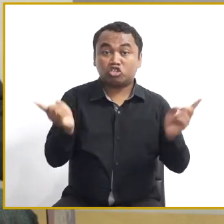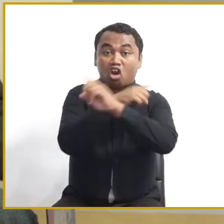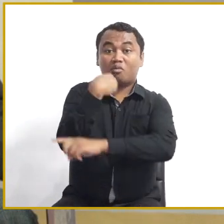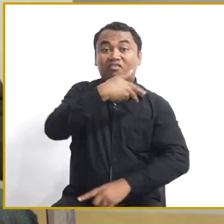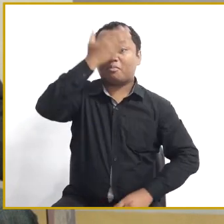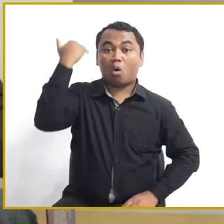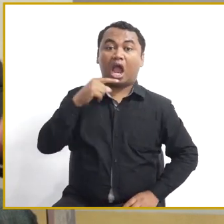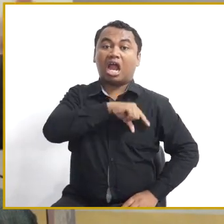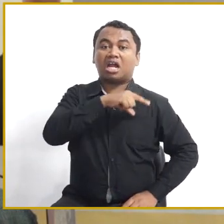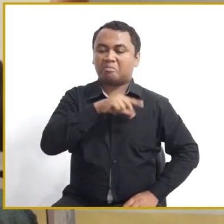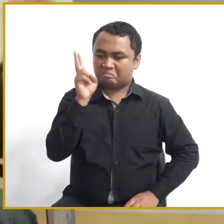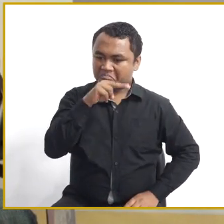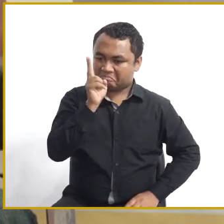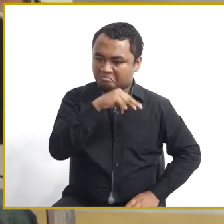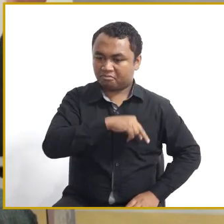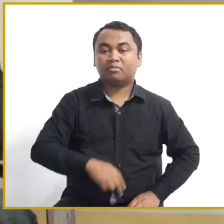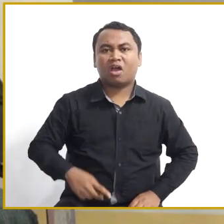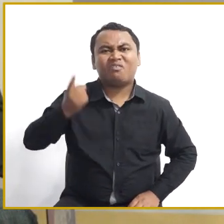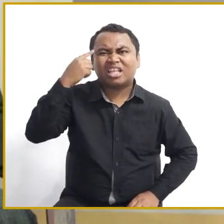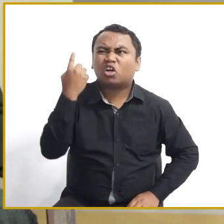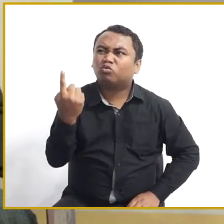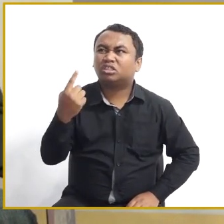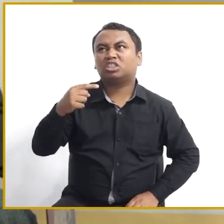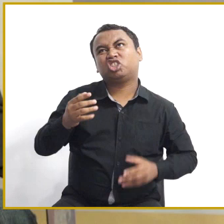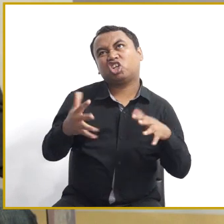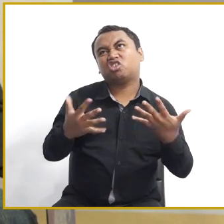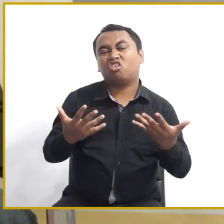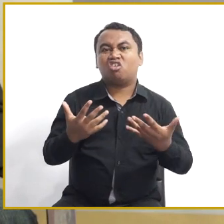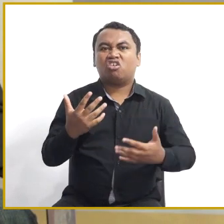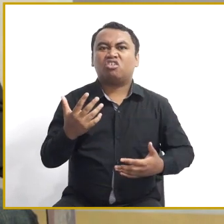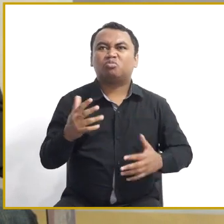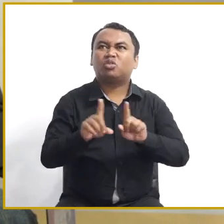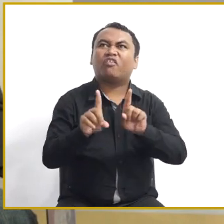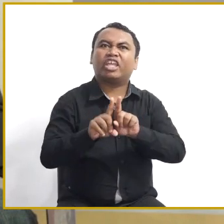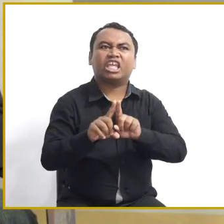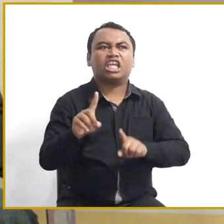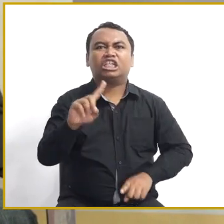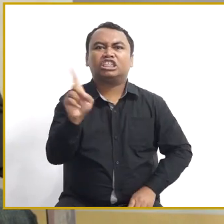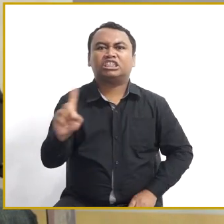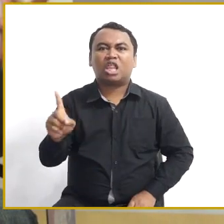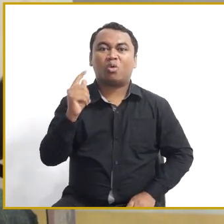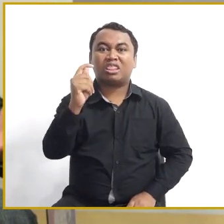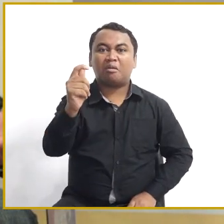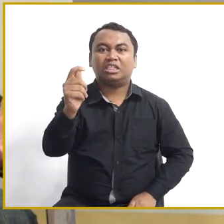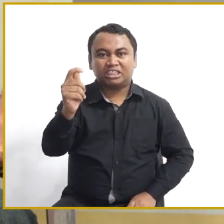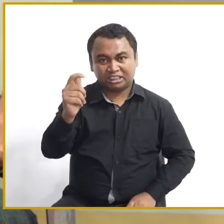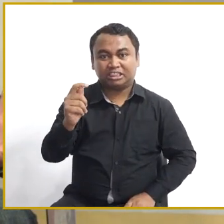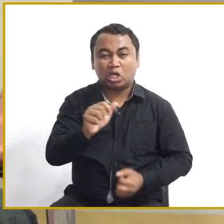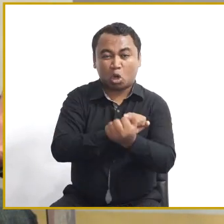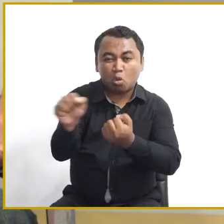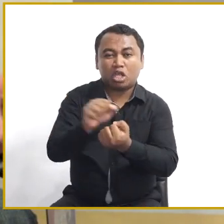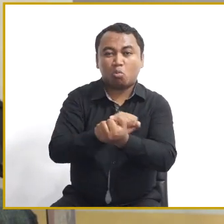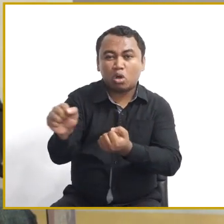mahalala fantatra fotsiny hoe mahazo cent million fmg isam-bolana hono ny filohan'ny